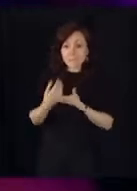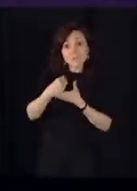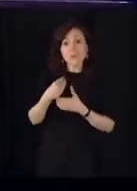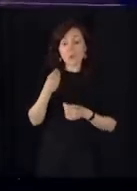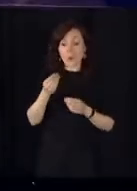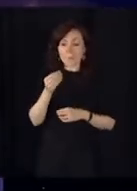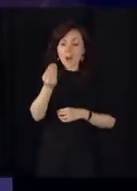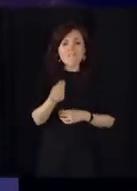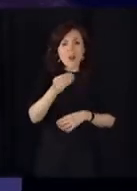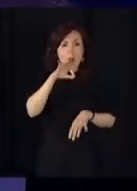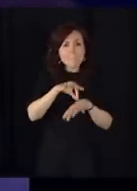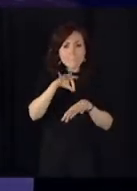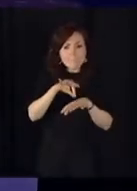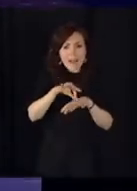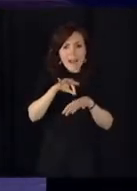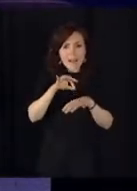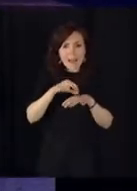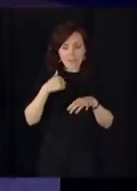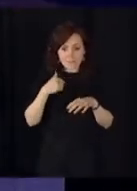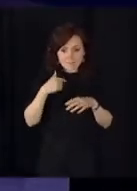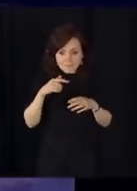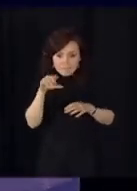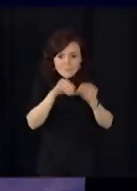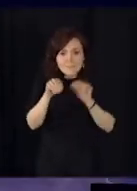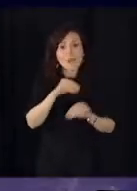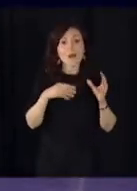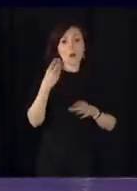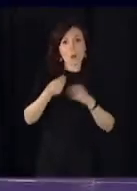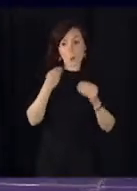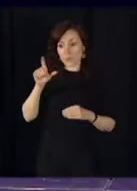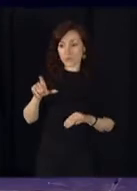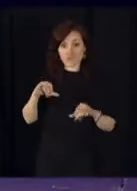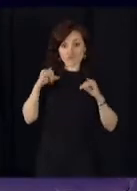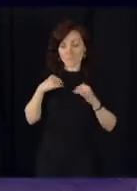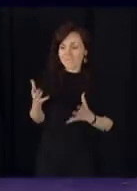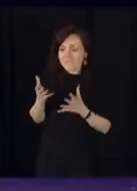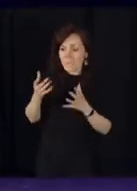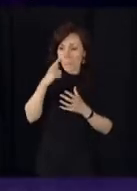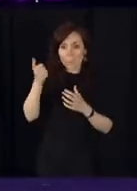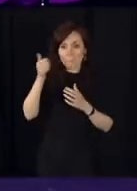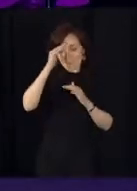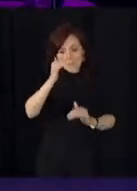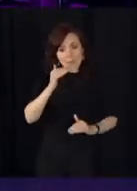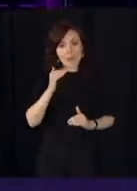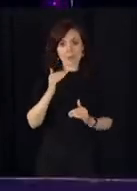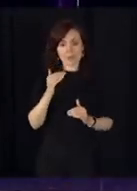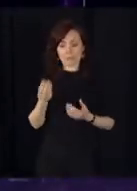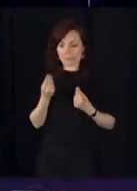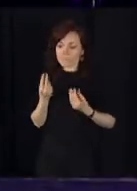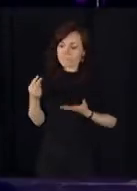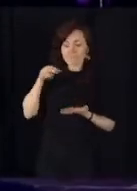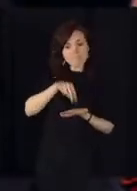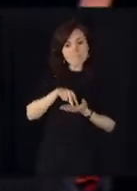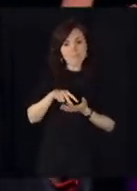malade, en permettant à un jeune de retrouver confiance, vous êtes debout, vous êtes citoyen. Oui, debout